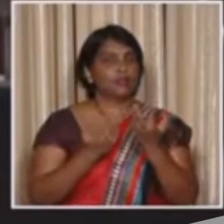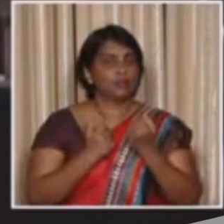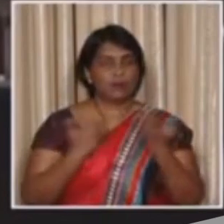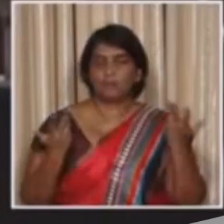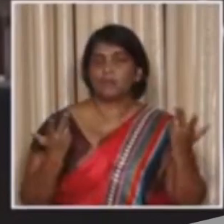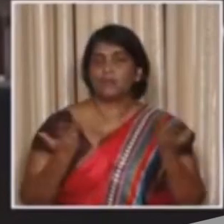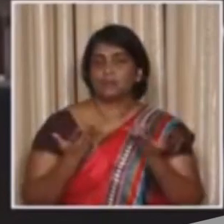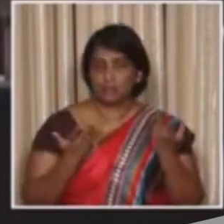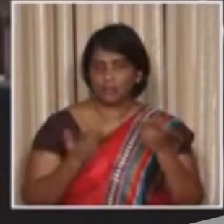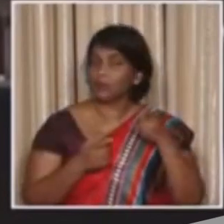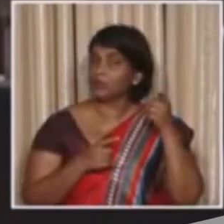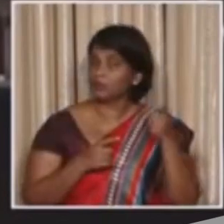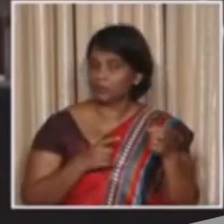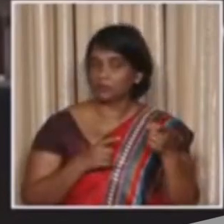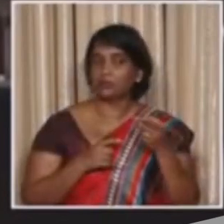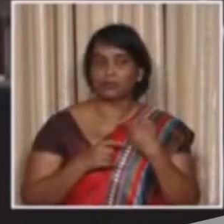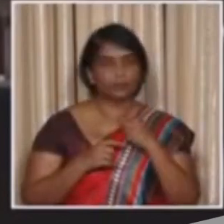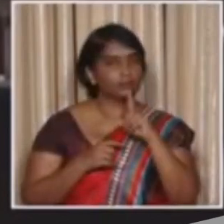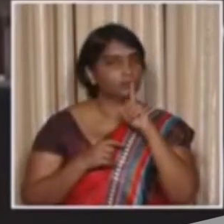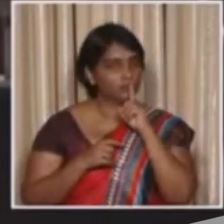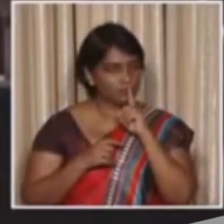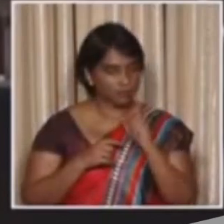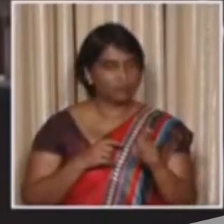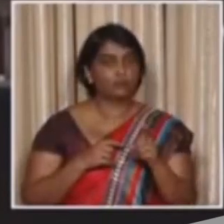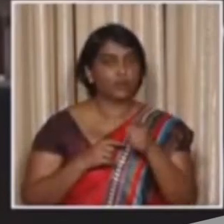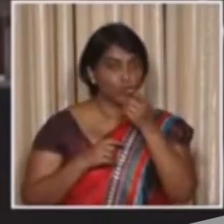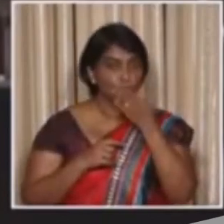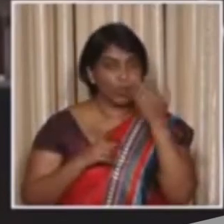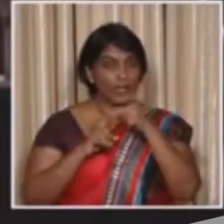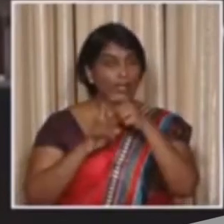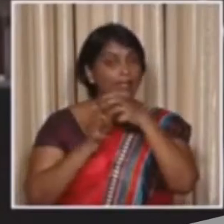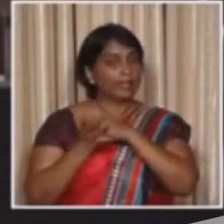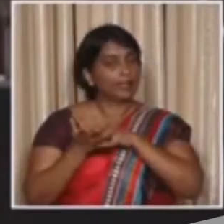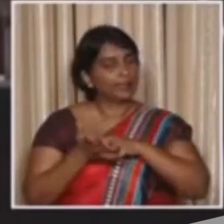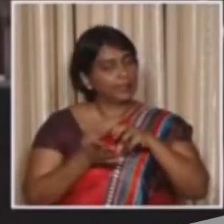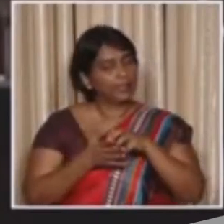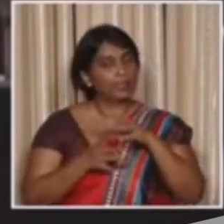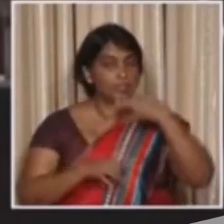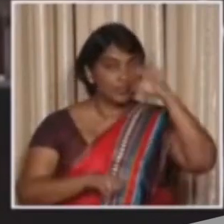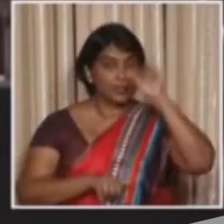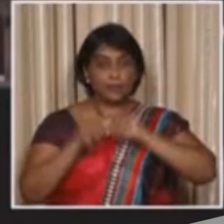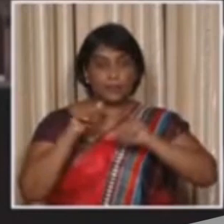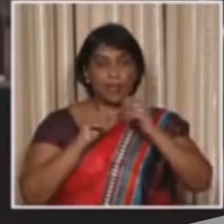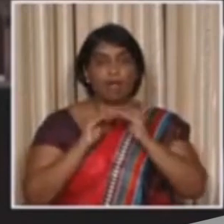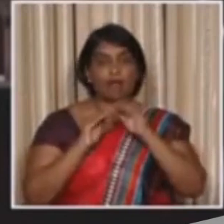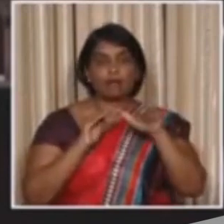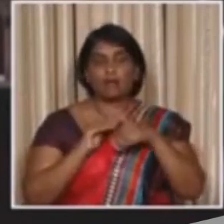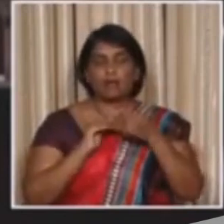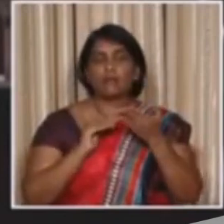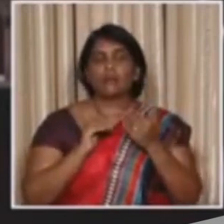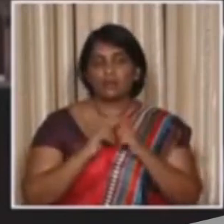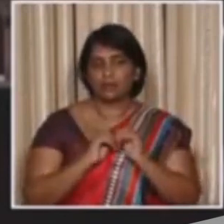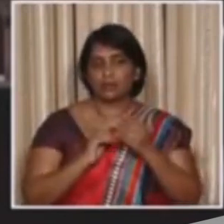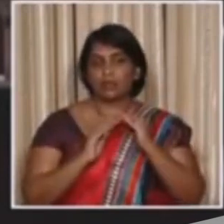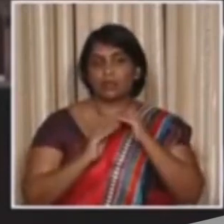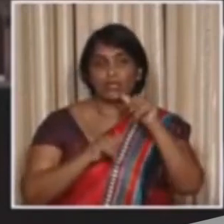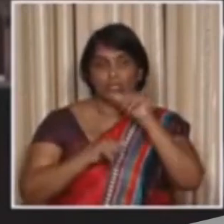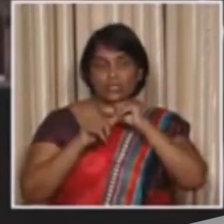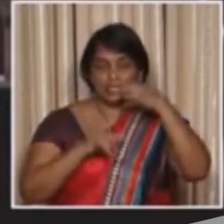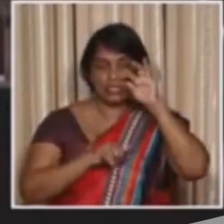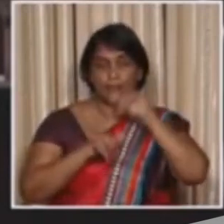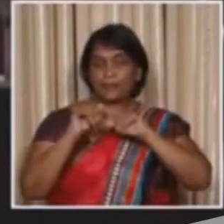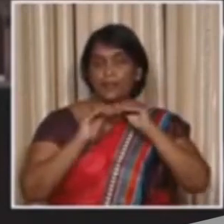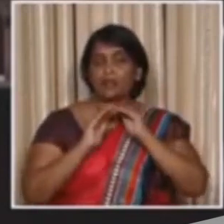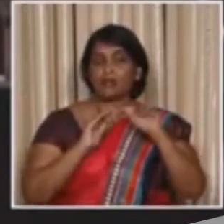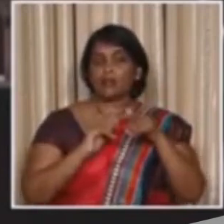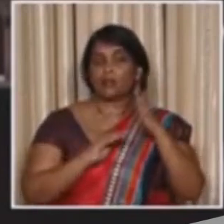ක්‍රමවේදයක් නැහැ. ඒතකොට මම යෝජනාවක් කරනවා ඔබතුමාට පුළුවන් දිස්ත්‍රික් මට්ටමින් හරි මේ ආයුර්වේද ගම්මානති කරන්න. ආයුර්වේද ගම්මානක් කිව්වහම